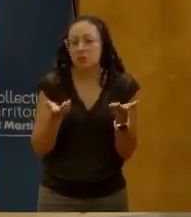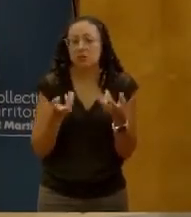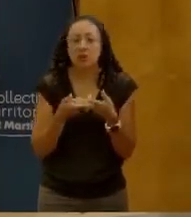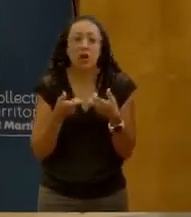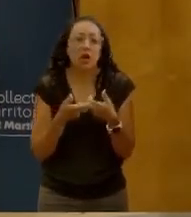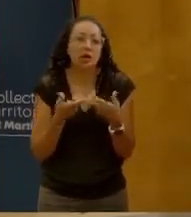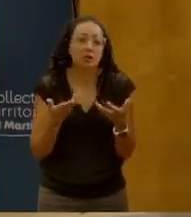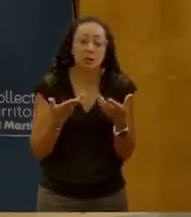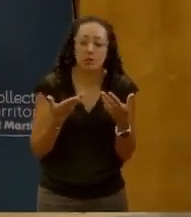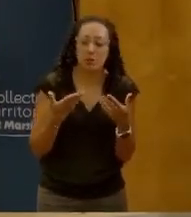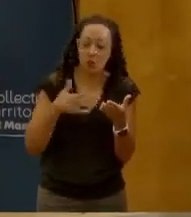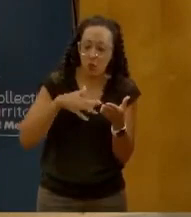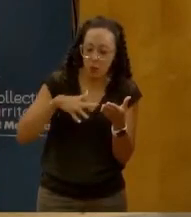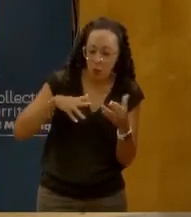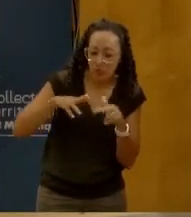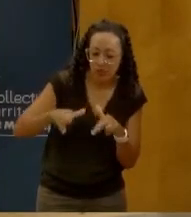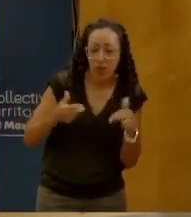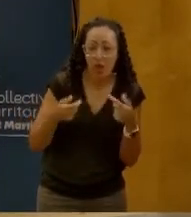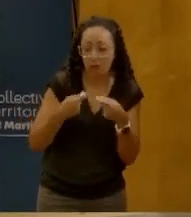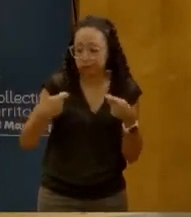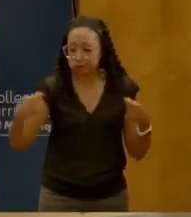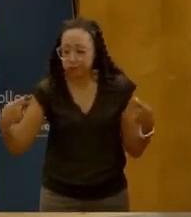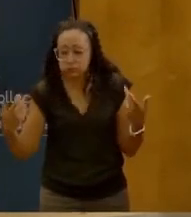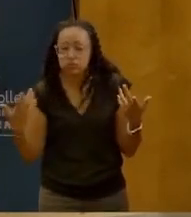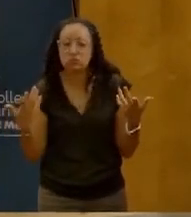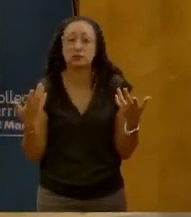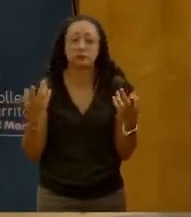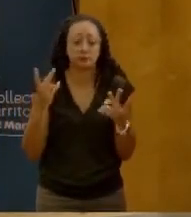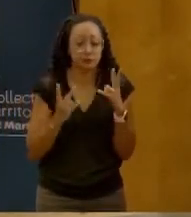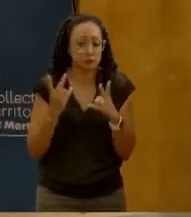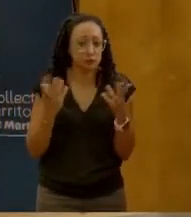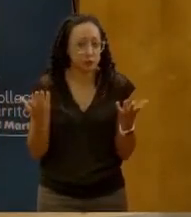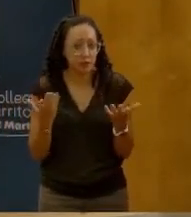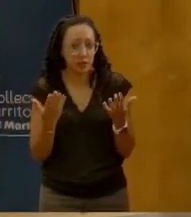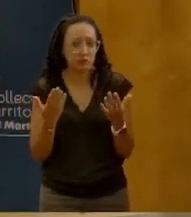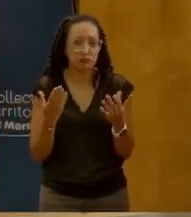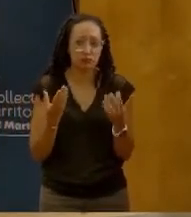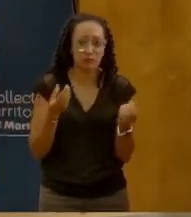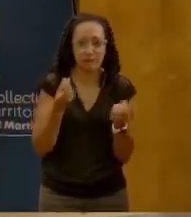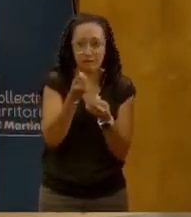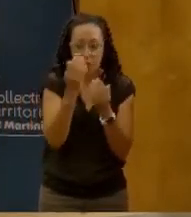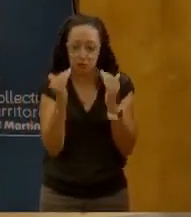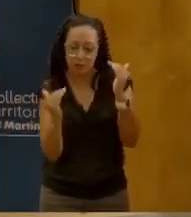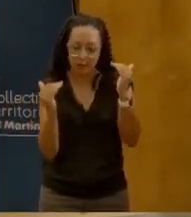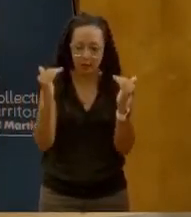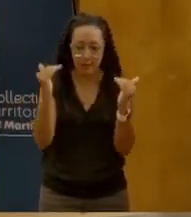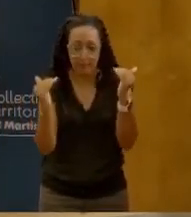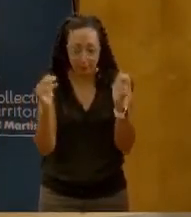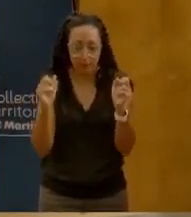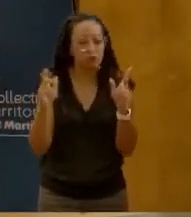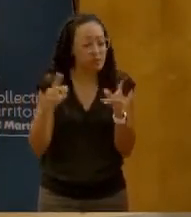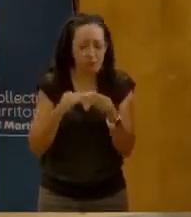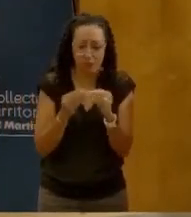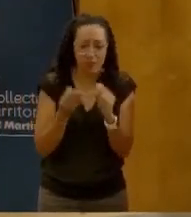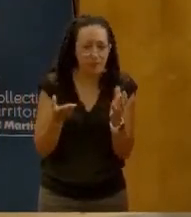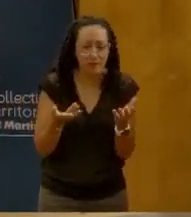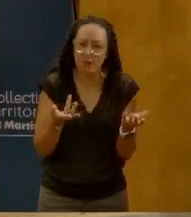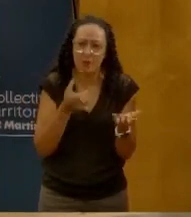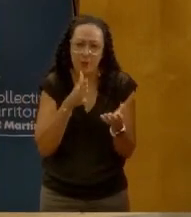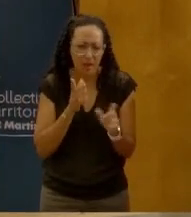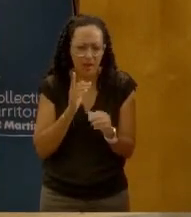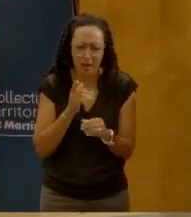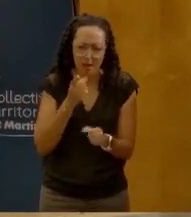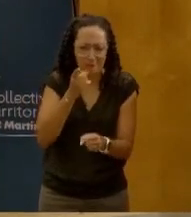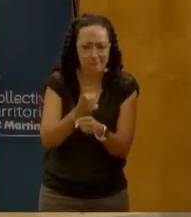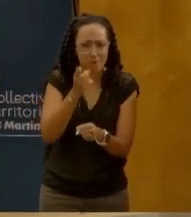du contrat pour pouvoir rentrer effectivement, qu'il y ait un équilibre financier, il n'y a pas de problème. Mais vous ne pouvez pas imposer ça au